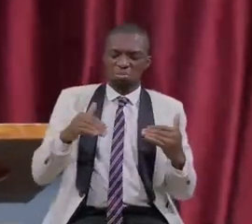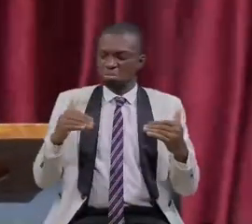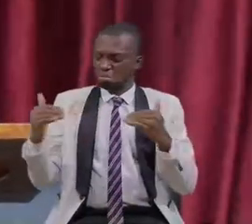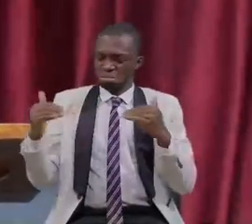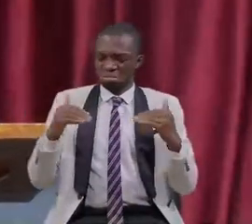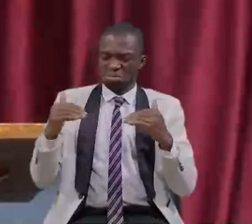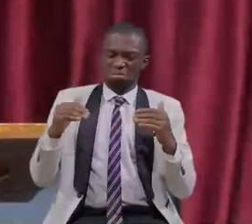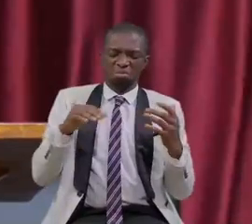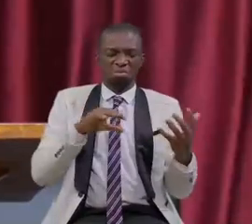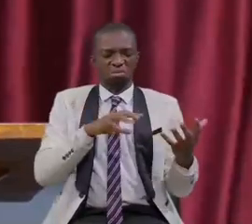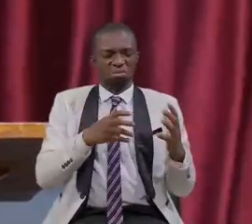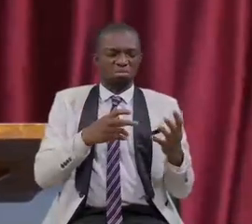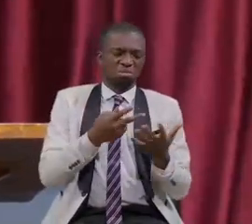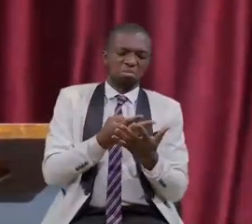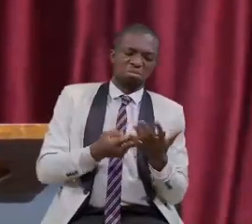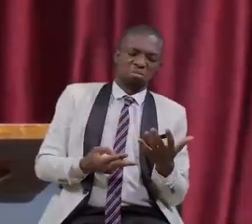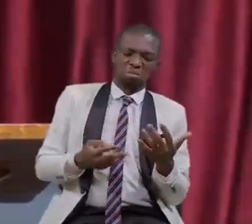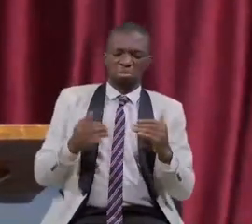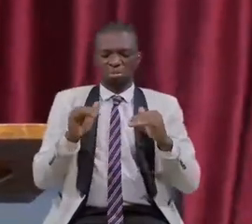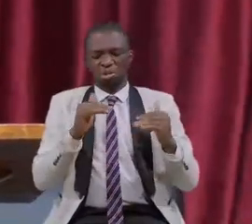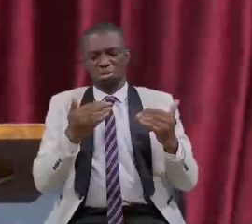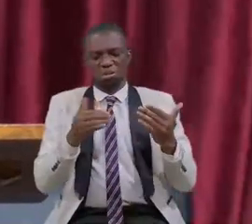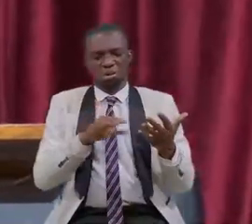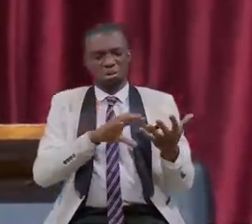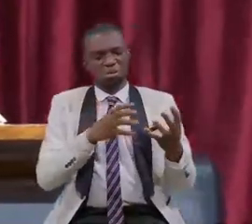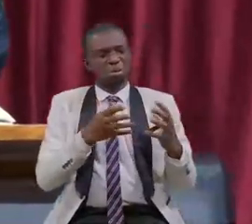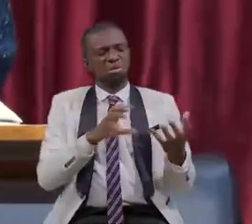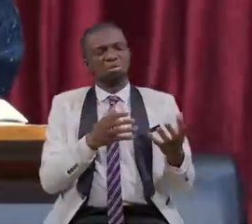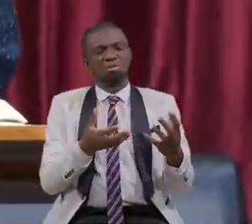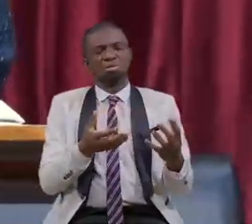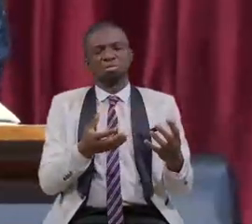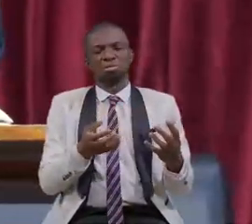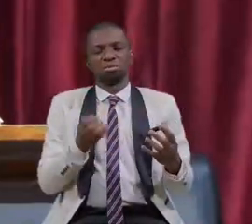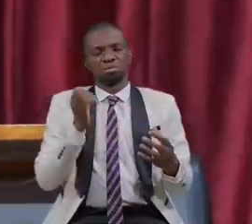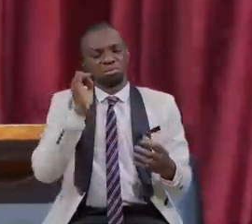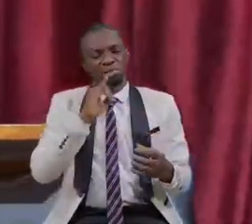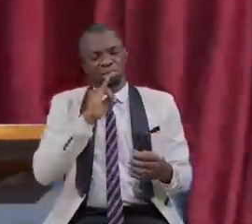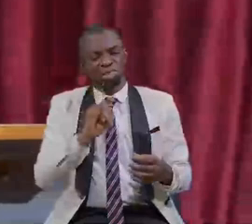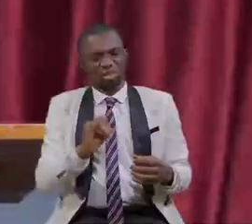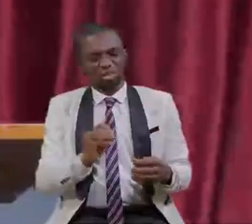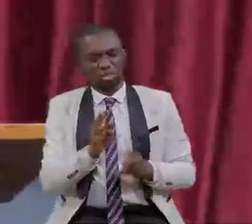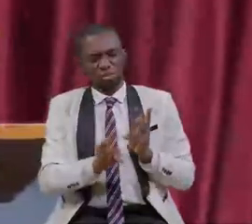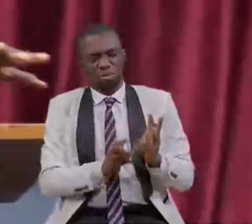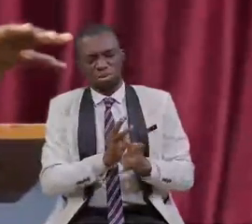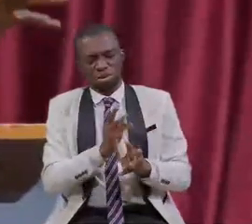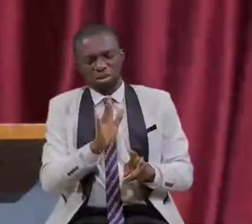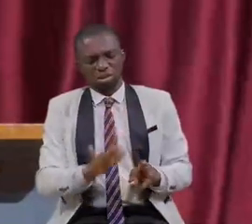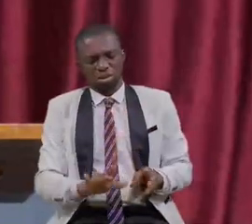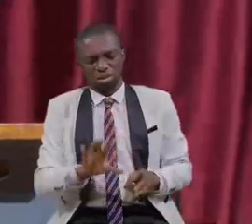et dans sa simple comparaison, et dans sa comparaison